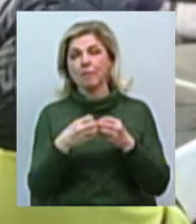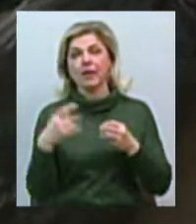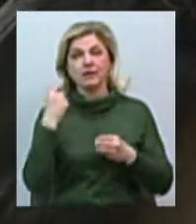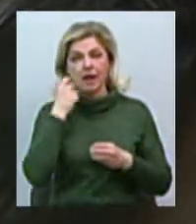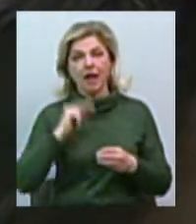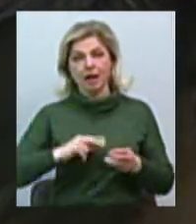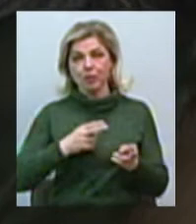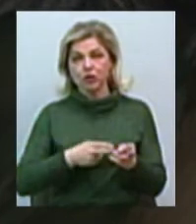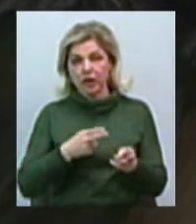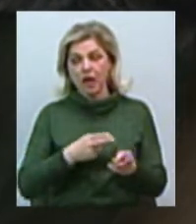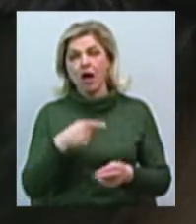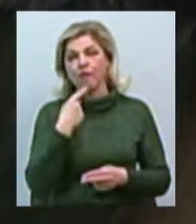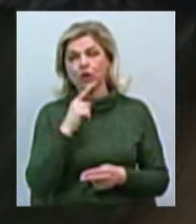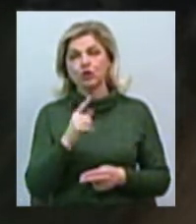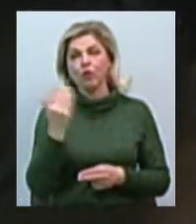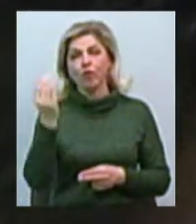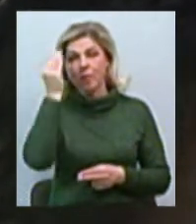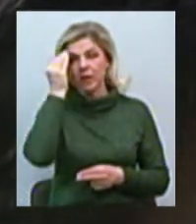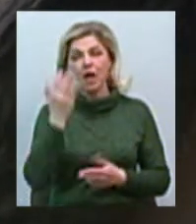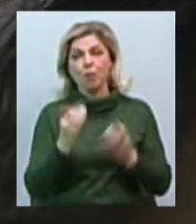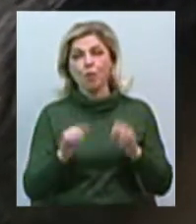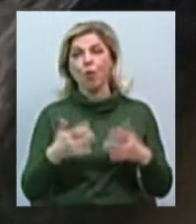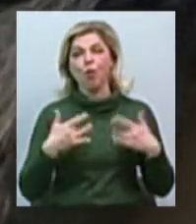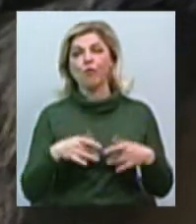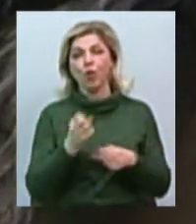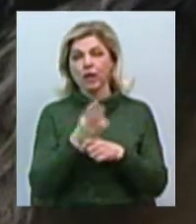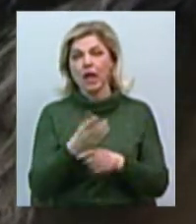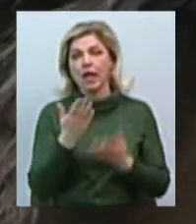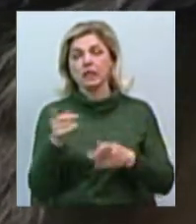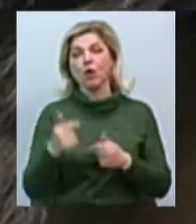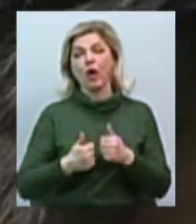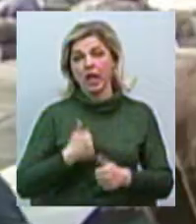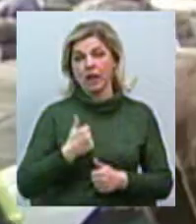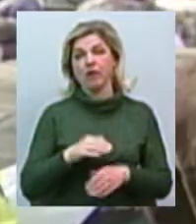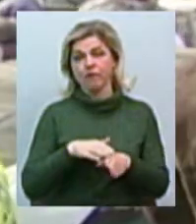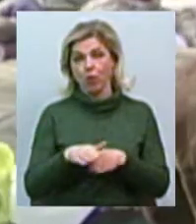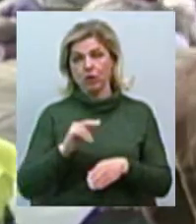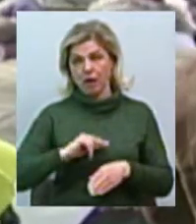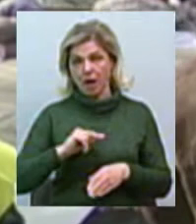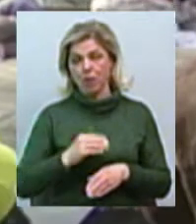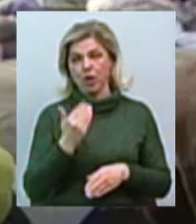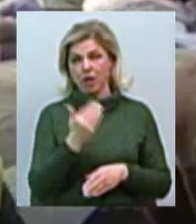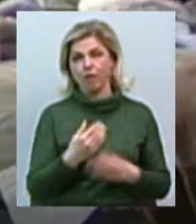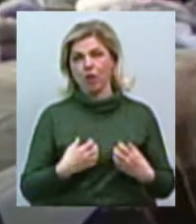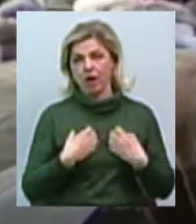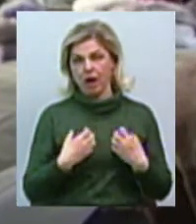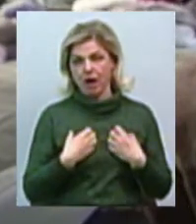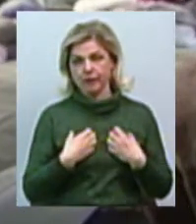залізничником. Каже, думка, що його можуть звільнити, навіть якщо він гідно виконує роботу, його лякає. Трудові відносини, які